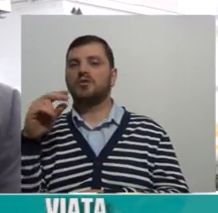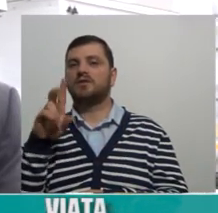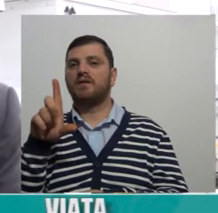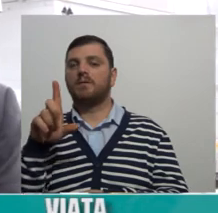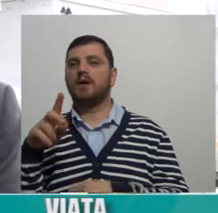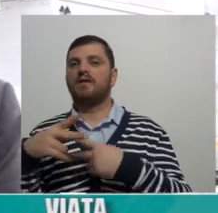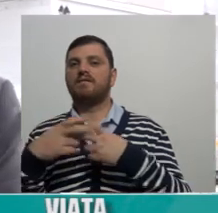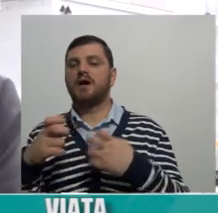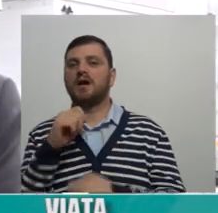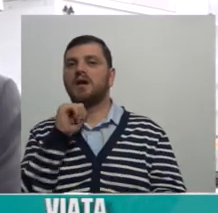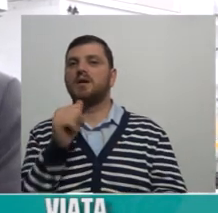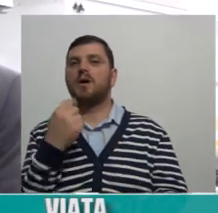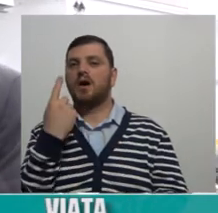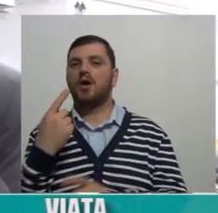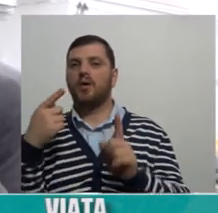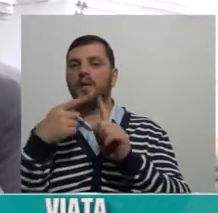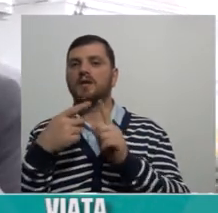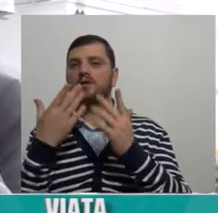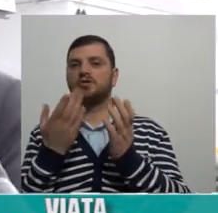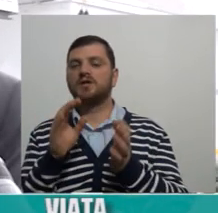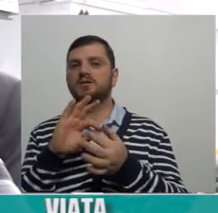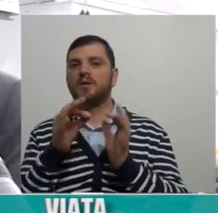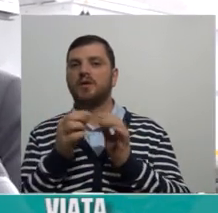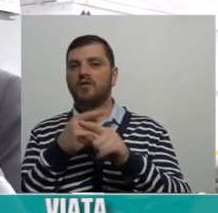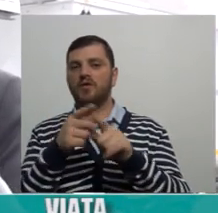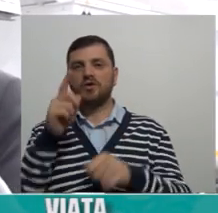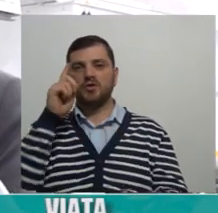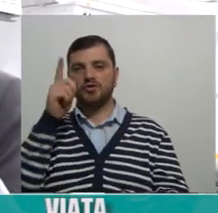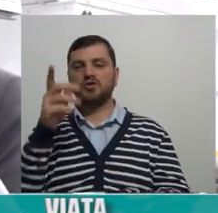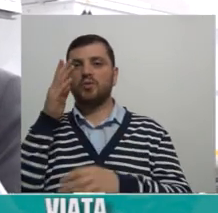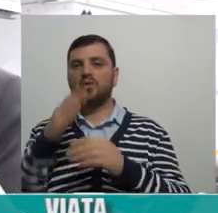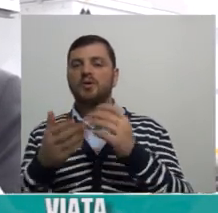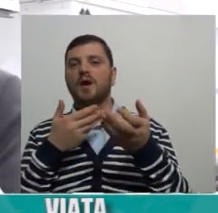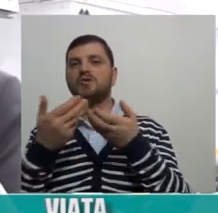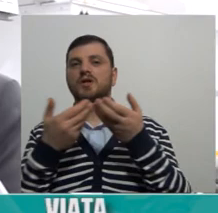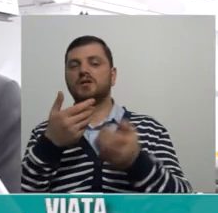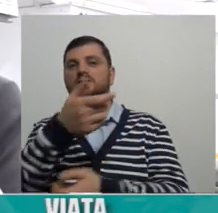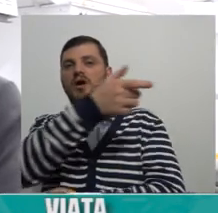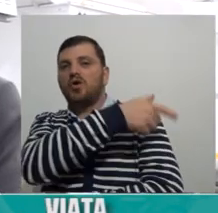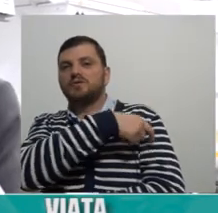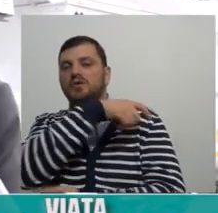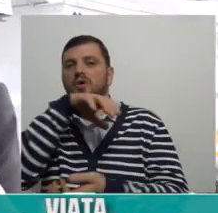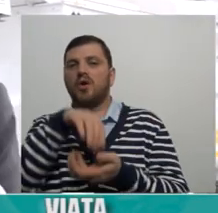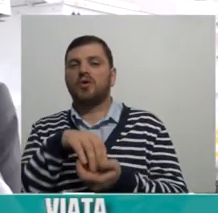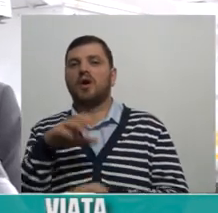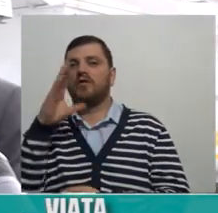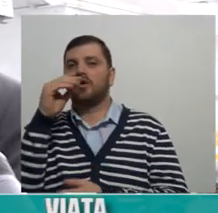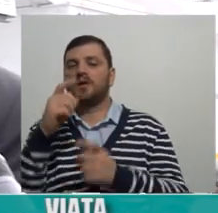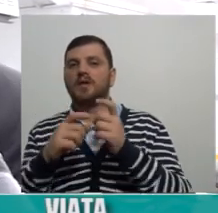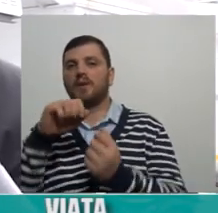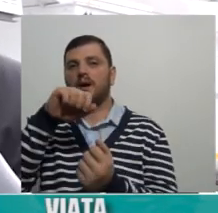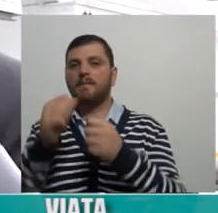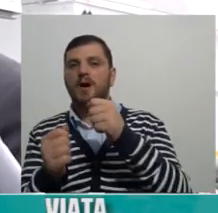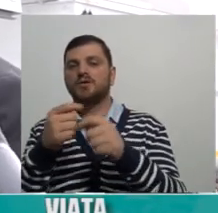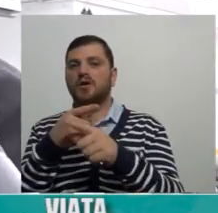de recepție fără niciun fel de obiecțiune. În ce a constat, știți, de la ultima ședință Consiliului Local, deci e vorba de